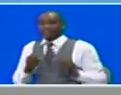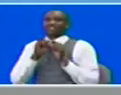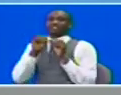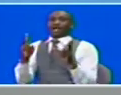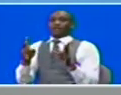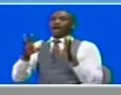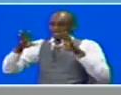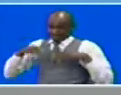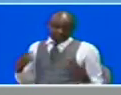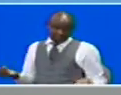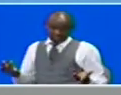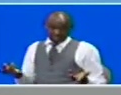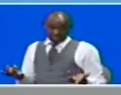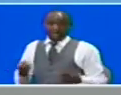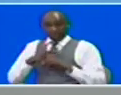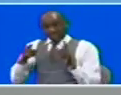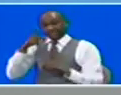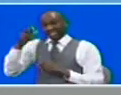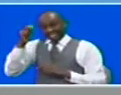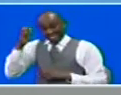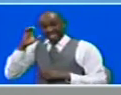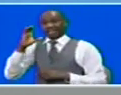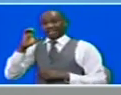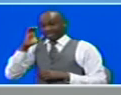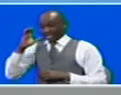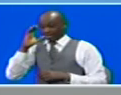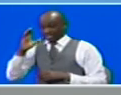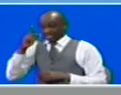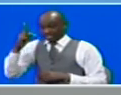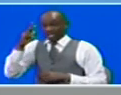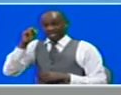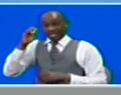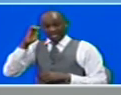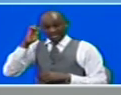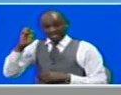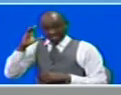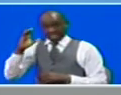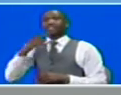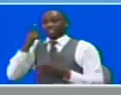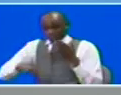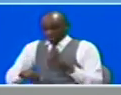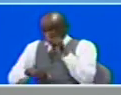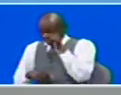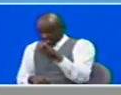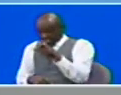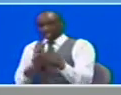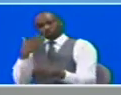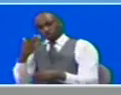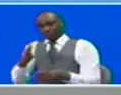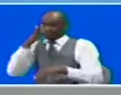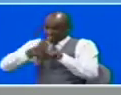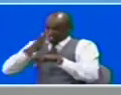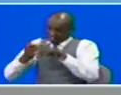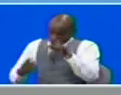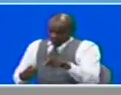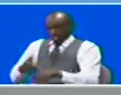inapokea stakabadhi zako. Lakini NEC wakati huu imejitunuku hadhi hiyo ya kusema ya kwamba stakabadhi hii ni gushi